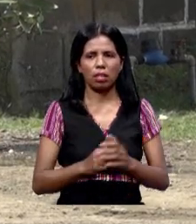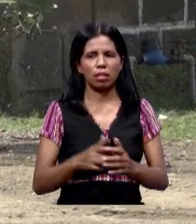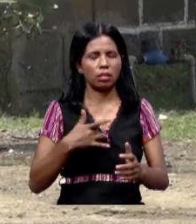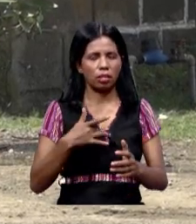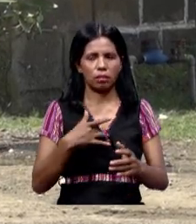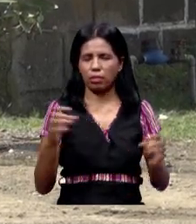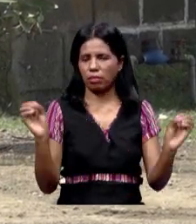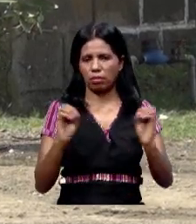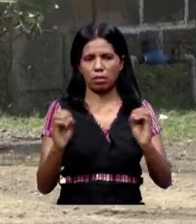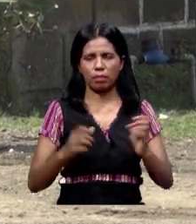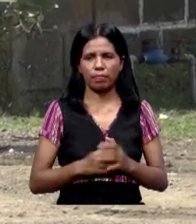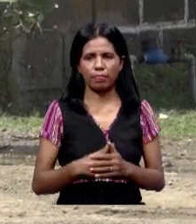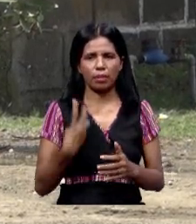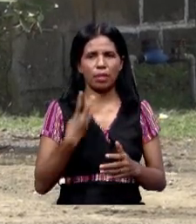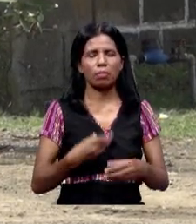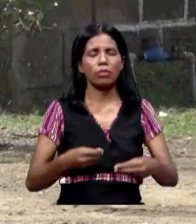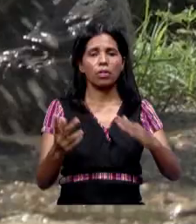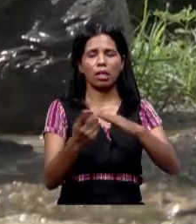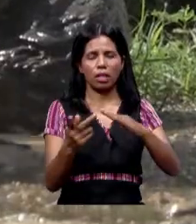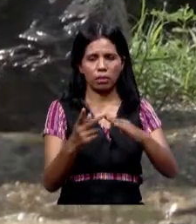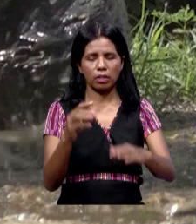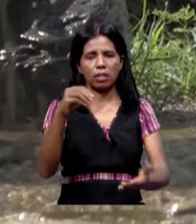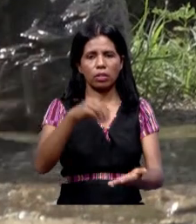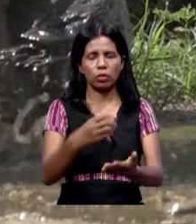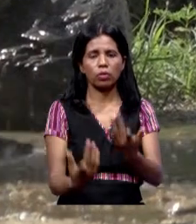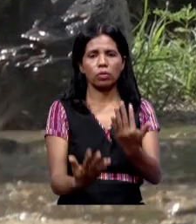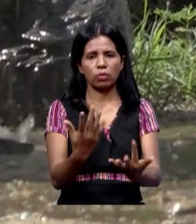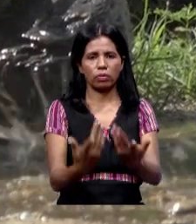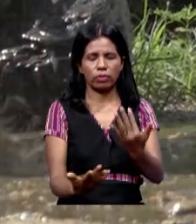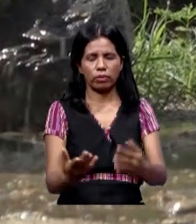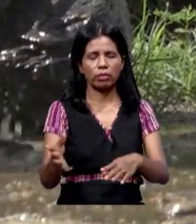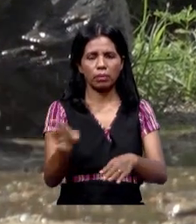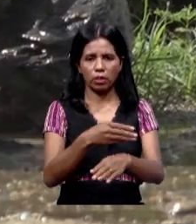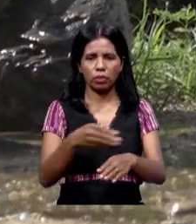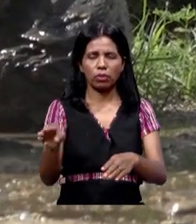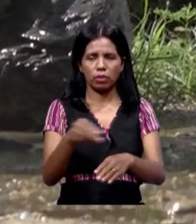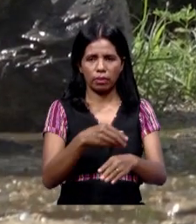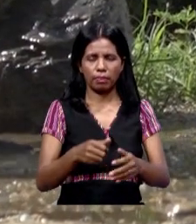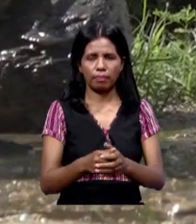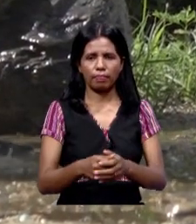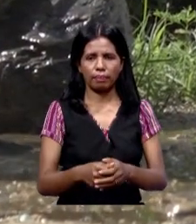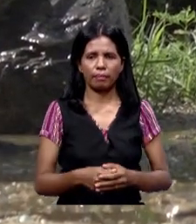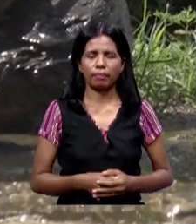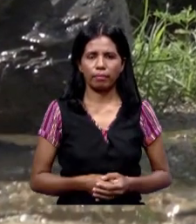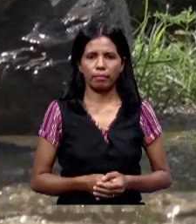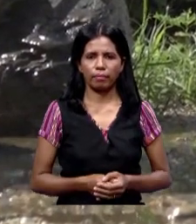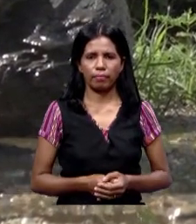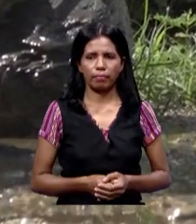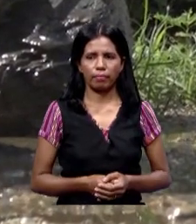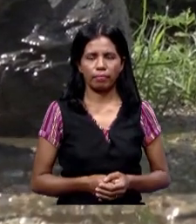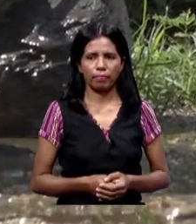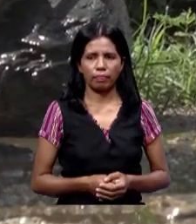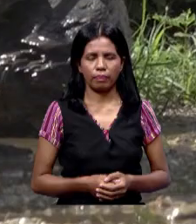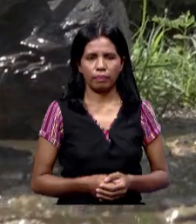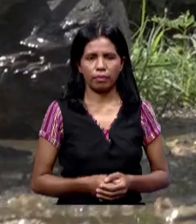lah, anak aku pernah setahu, terus dia tawahi. Eh lekar itu virus ne, aku